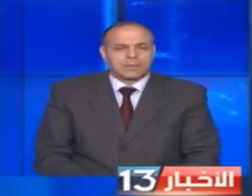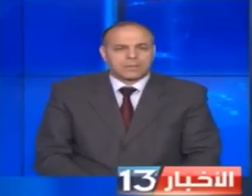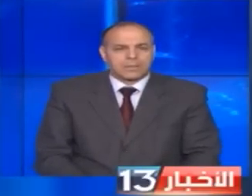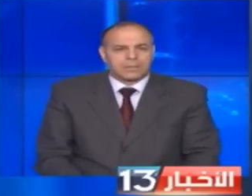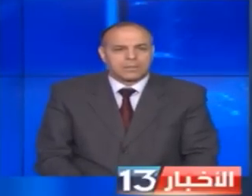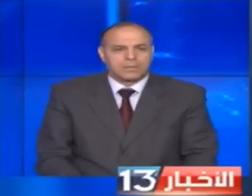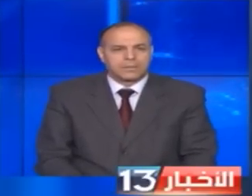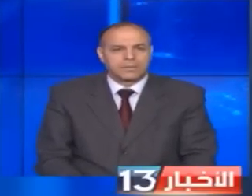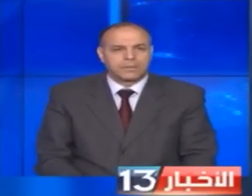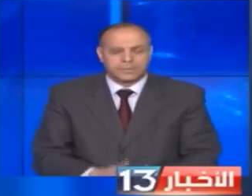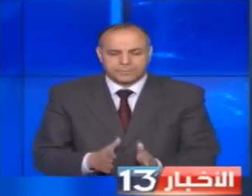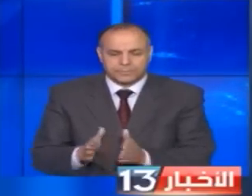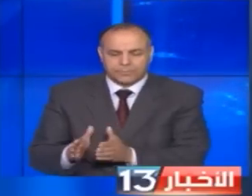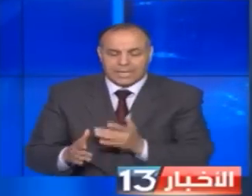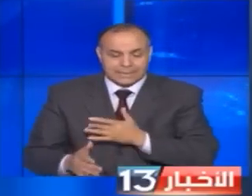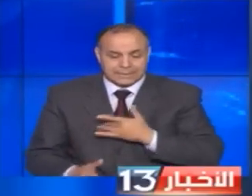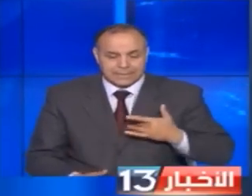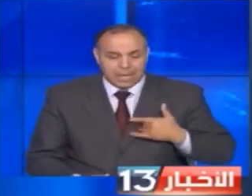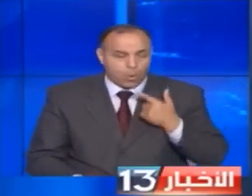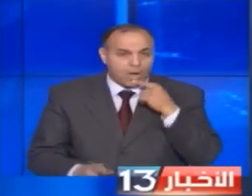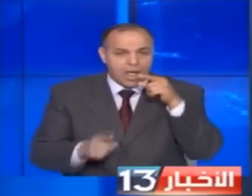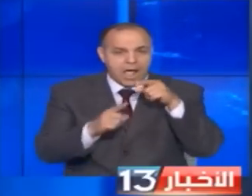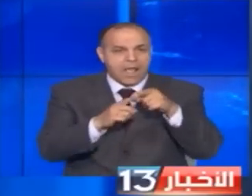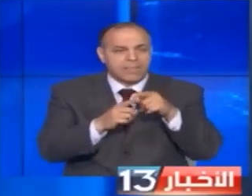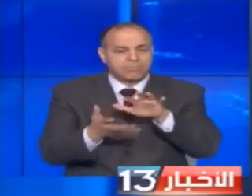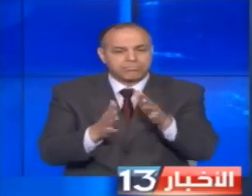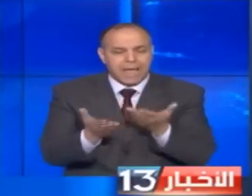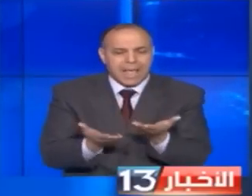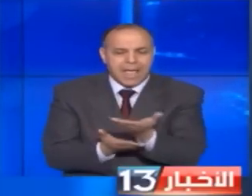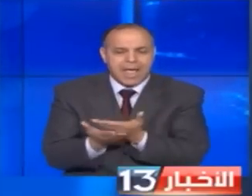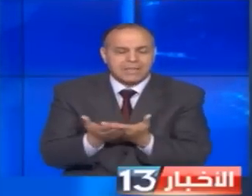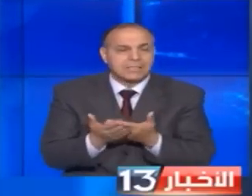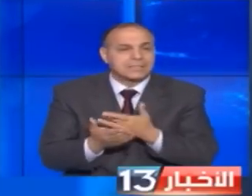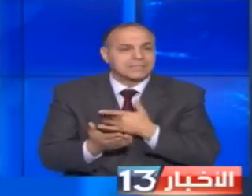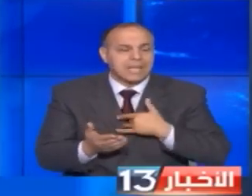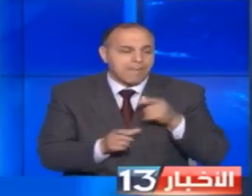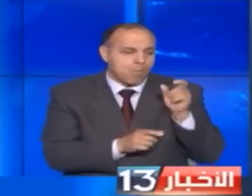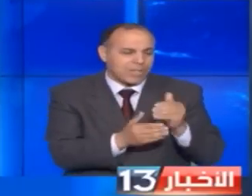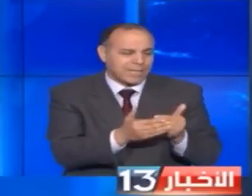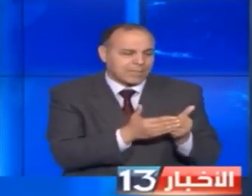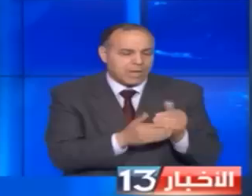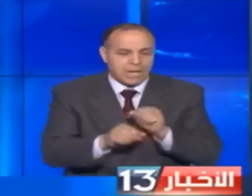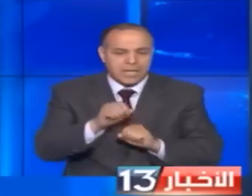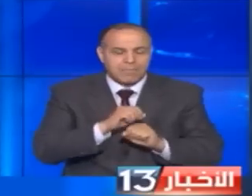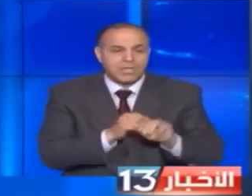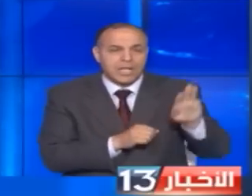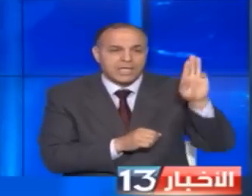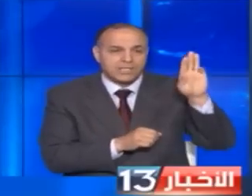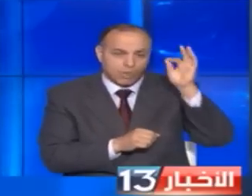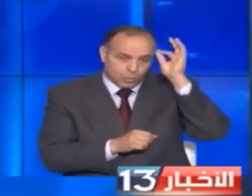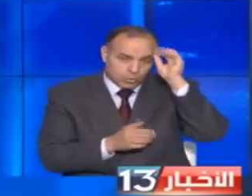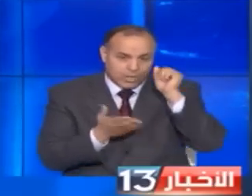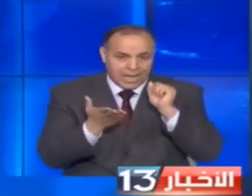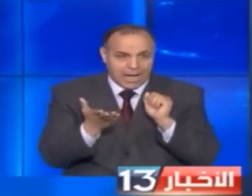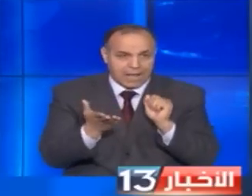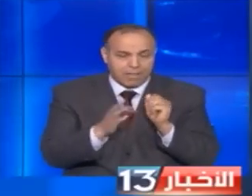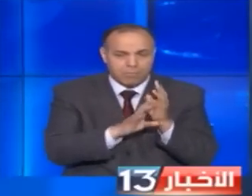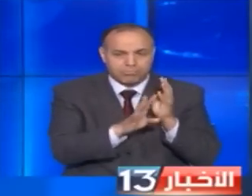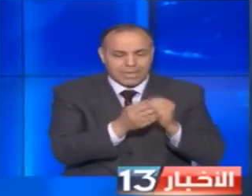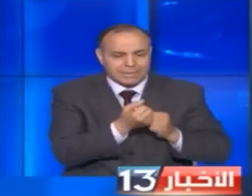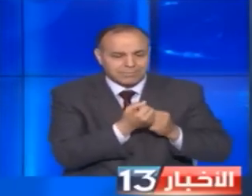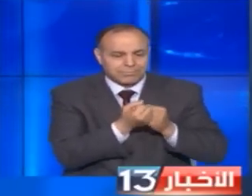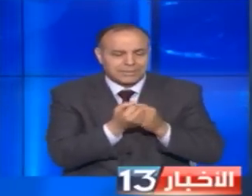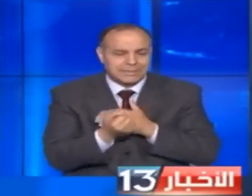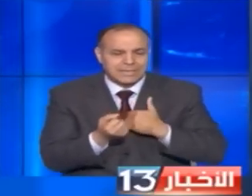في شان الصحي بهدف تقريب الخدمات الصحيه من المواطن نظمت الكشافه التونسيه قافله صحيه